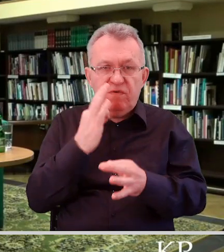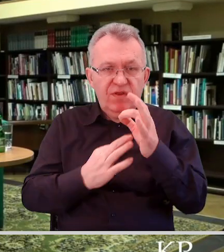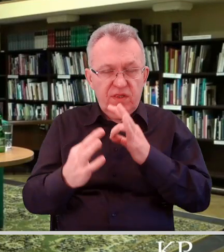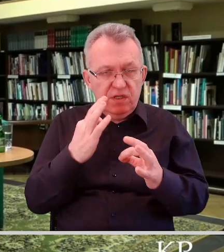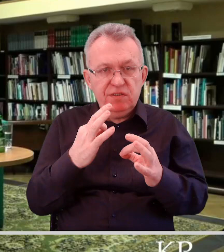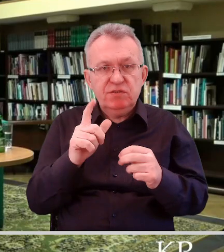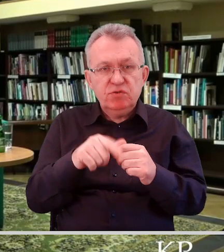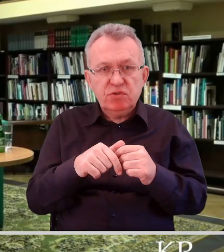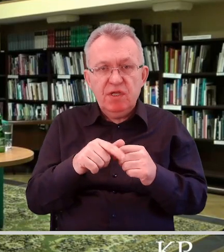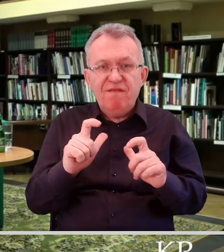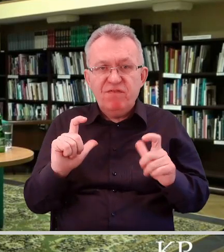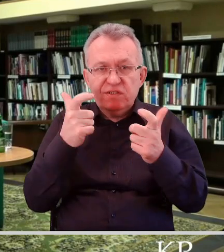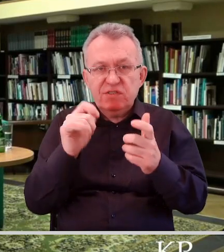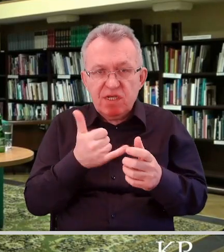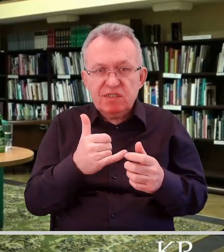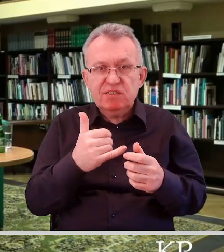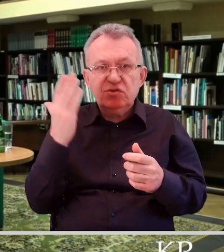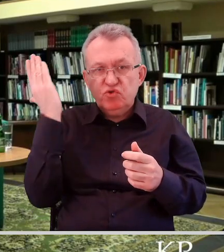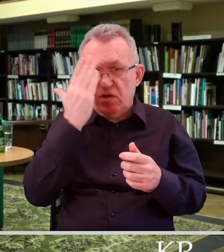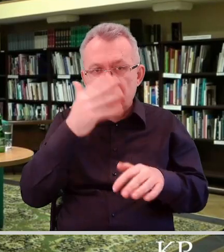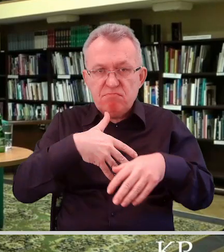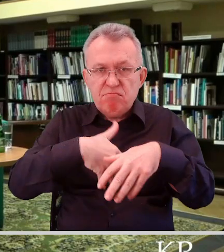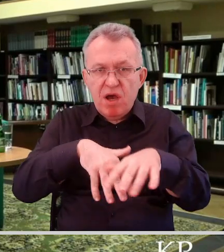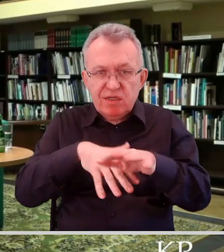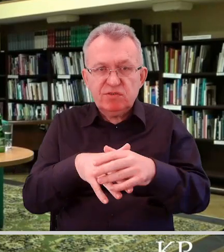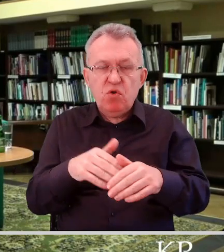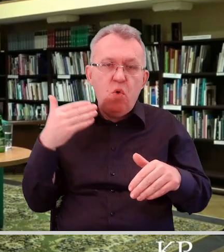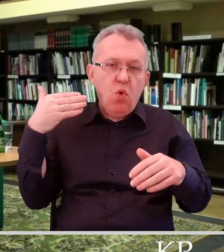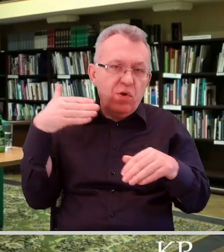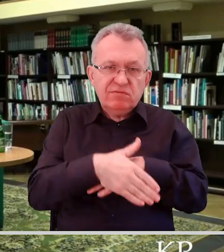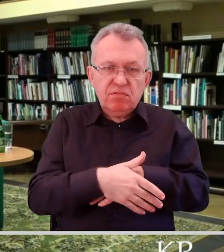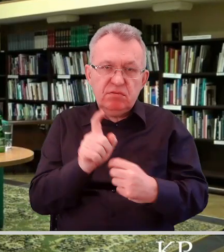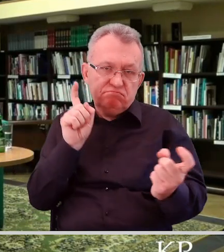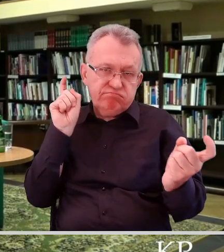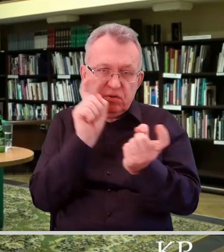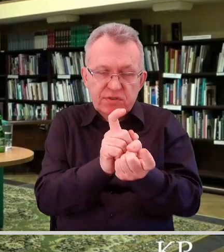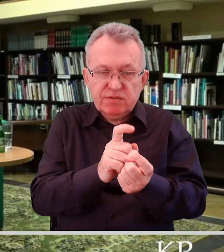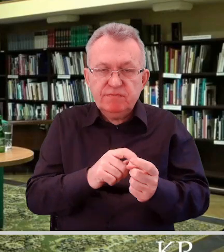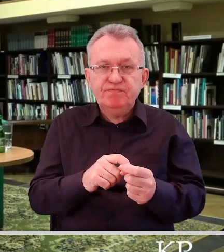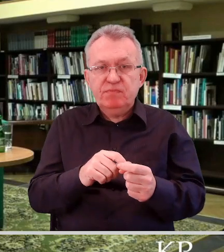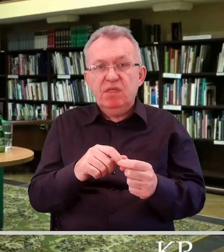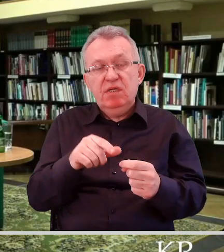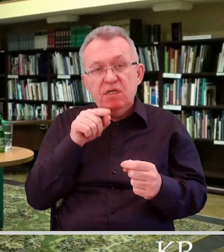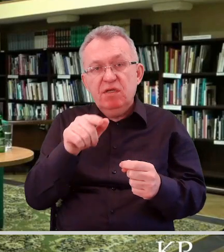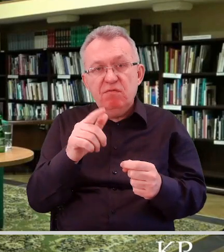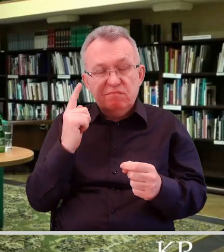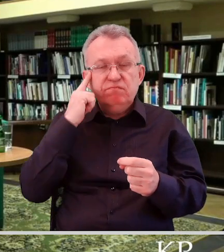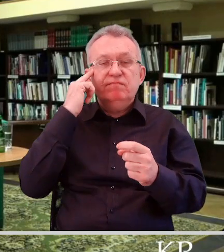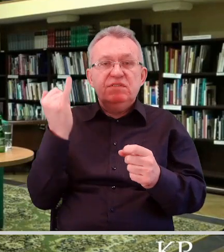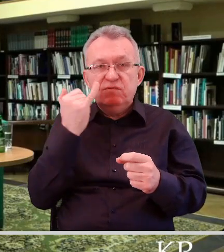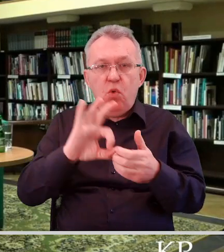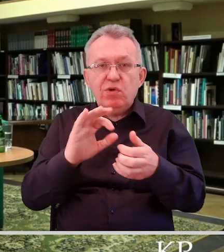typu właśnie wydarzenia jak Czarne Marsze, czy właśnie te protesty ostatnie, cały czas wspominali o